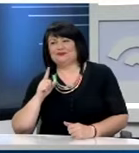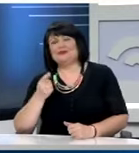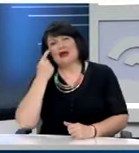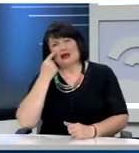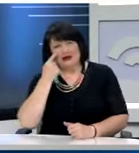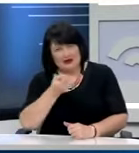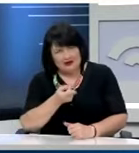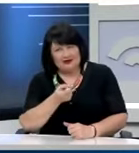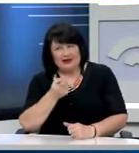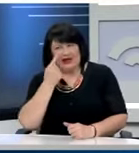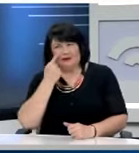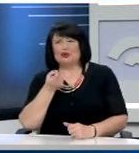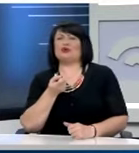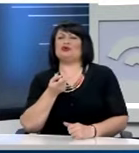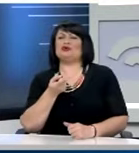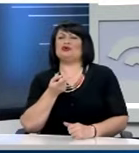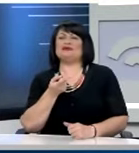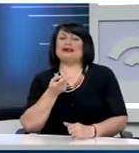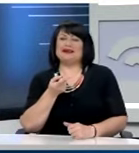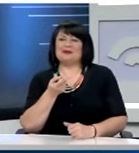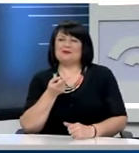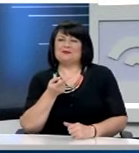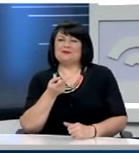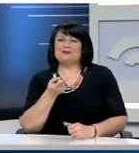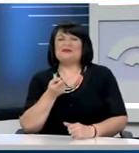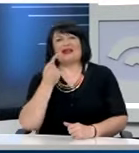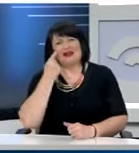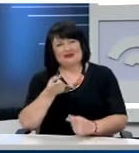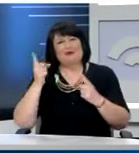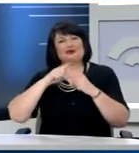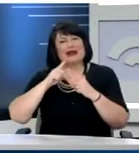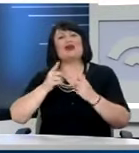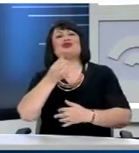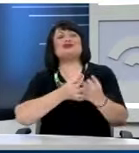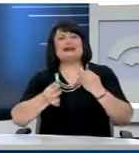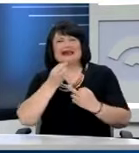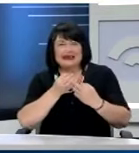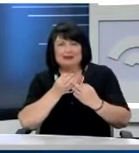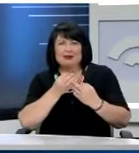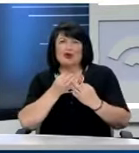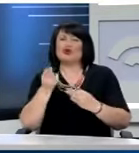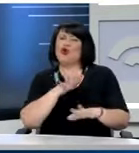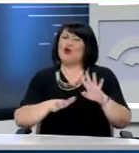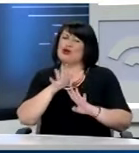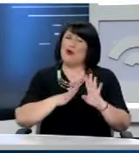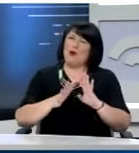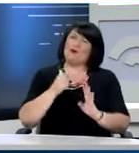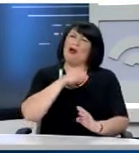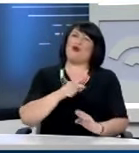λοιπόν αυτές τις μέρες. Σας παρακολουθούμε, αλλά θα δούμε στην πορεία